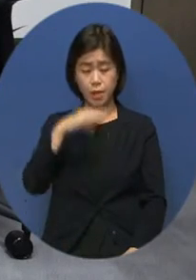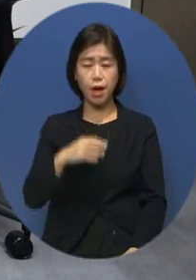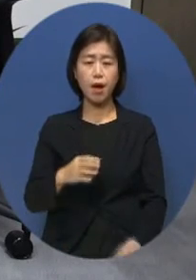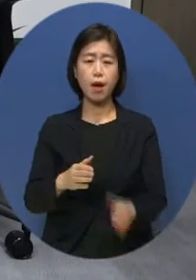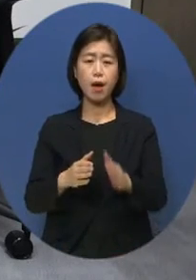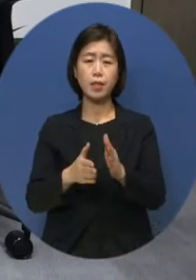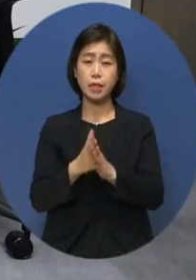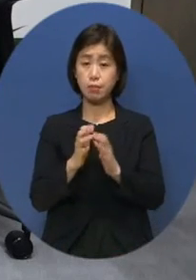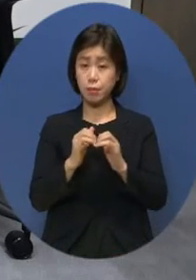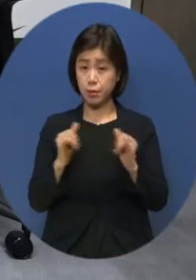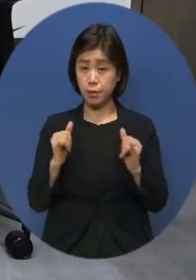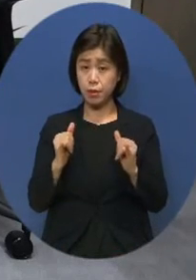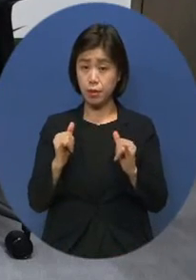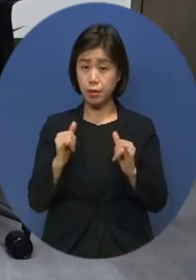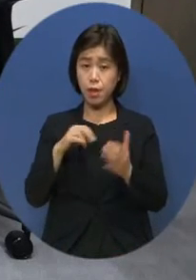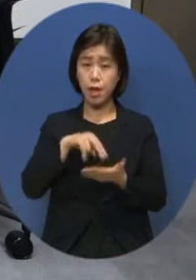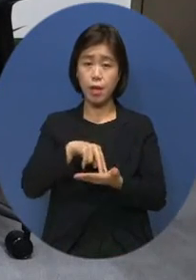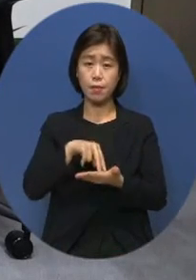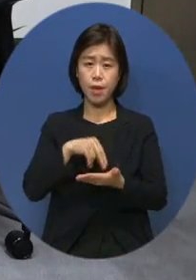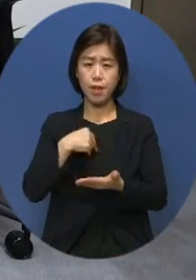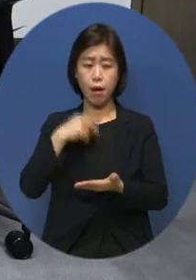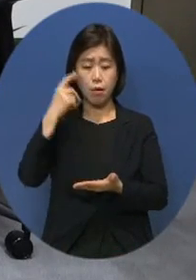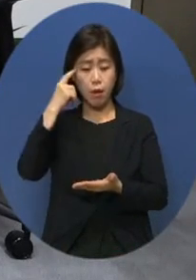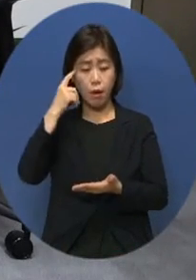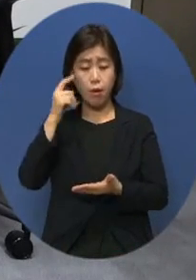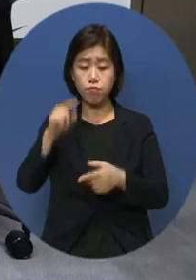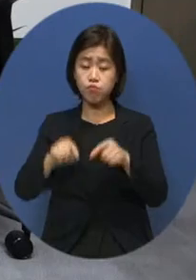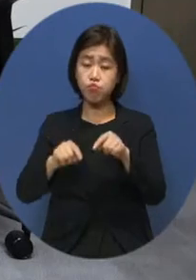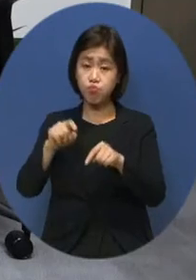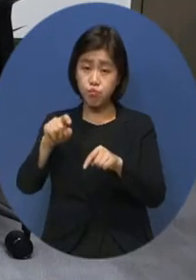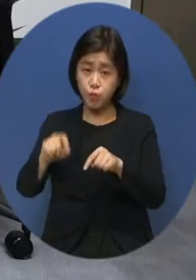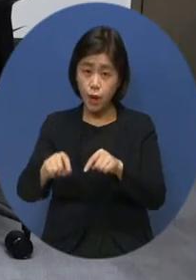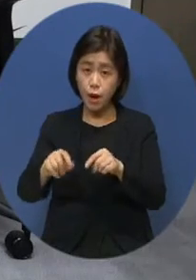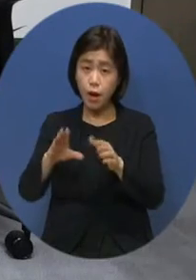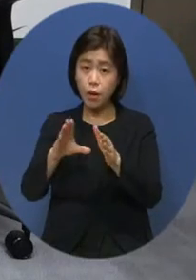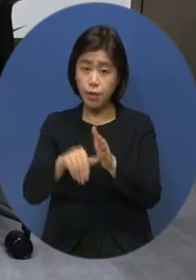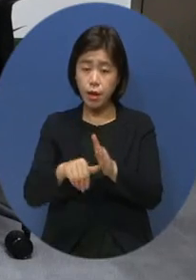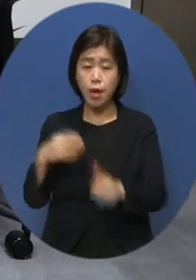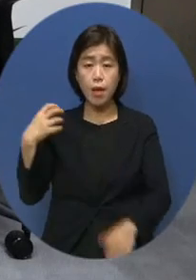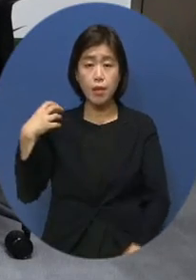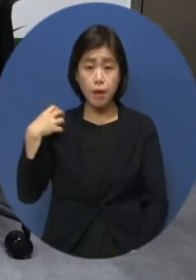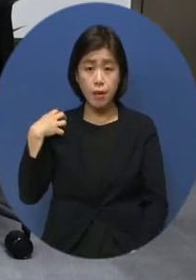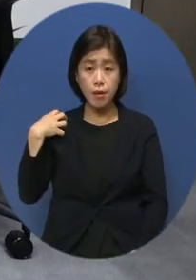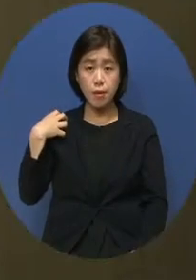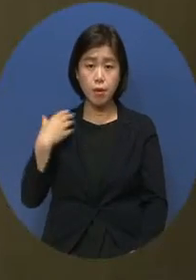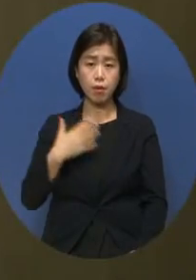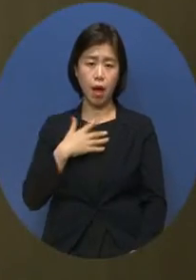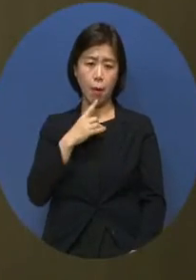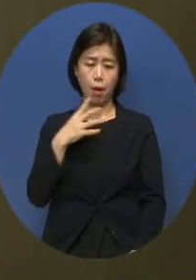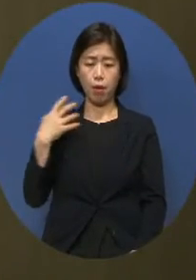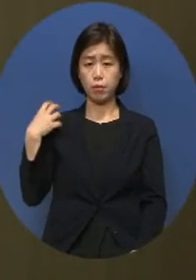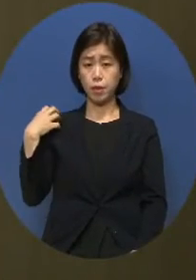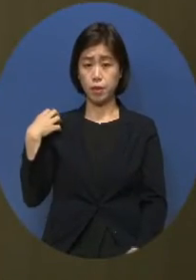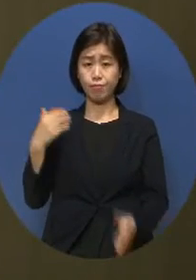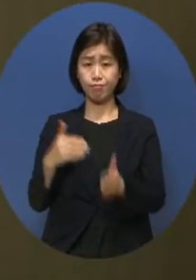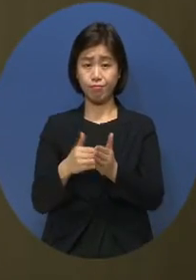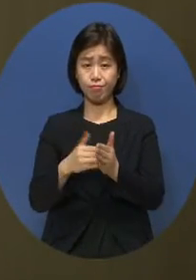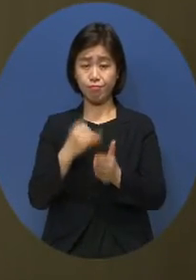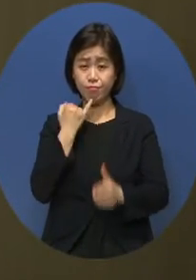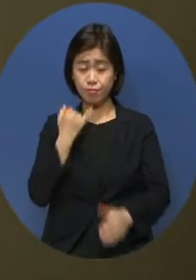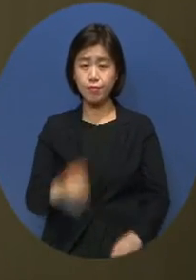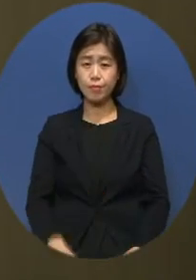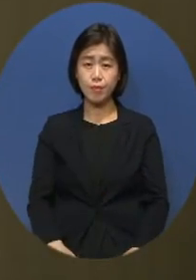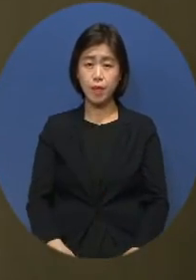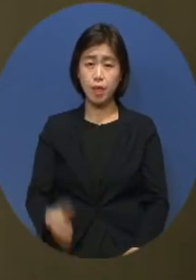시민으로서 생각하고 있는 바를 실천하고 행동할 때에는 그 책임이 온전히 저한테 있는데 이제